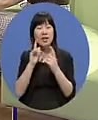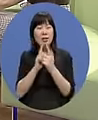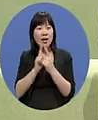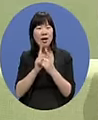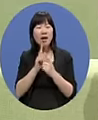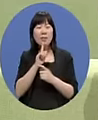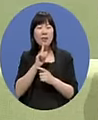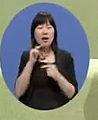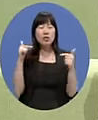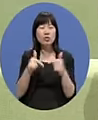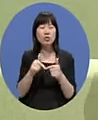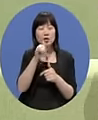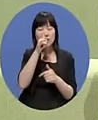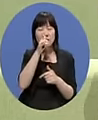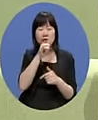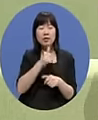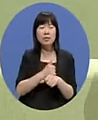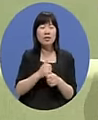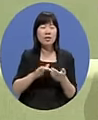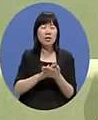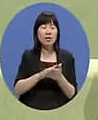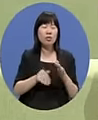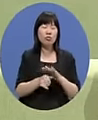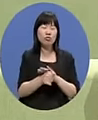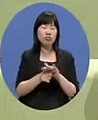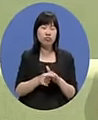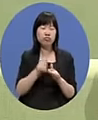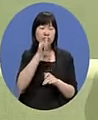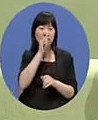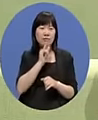말이 급격하게 줄어들고 노는 것도 되게 위축이